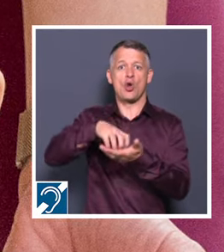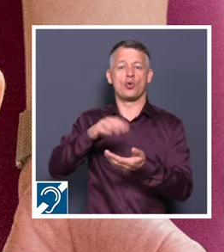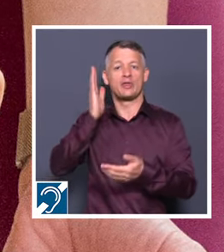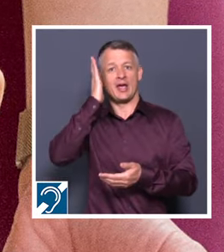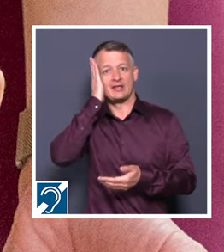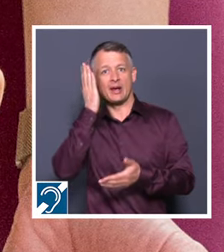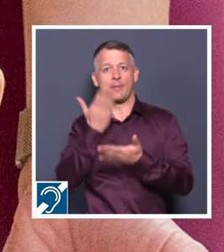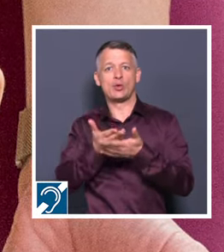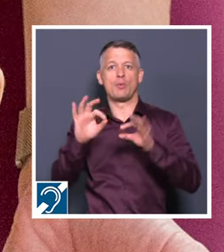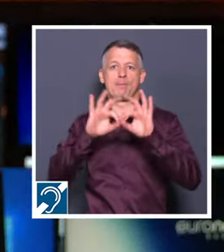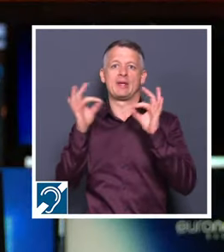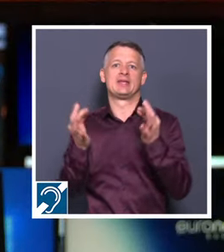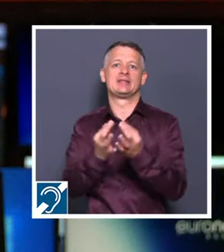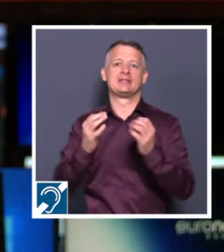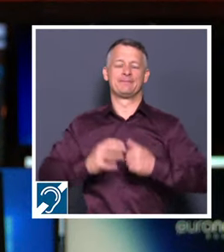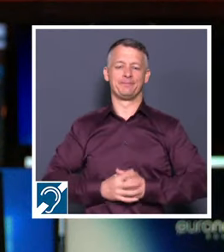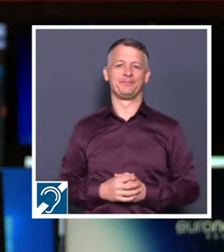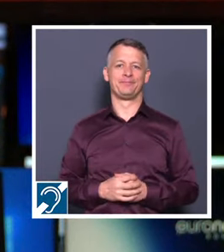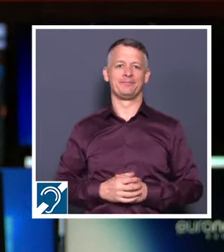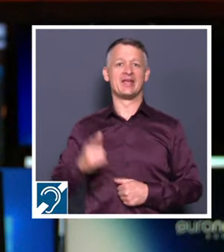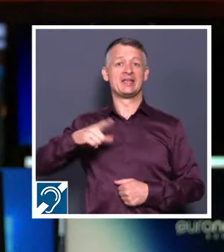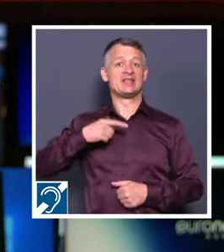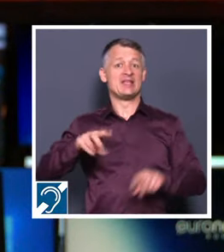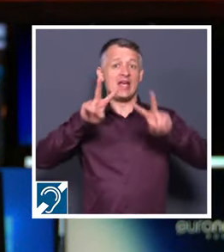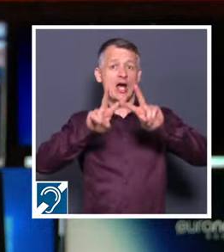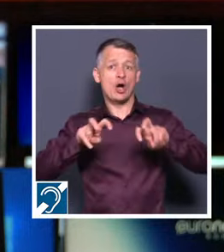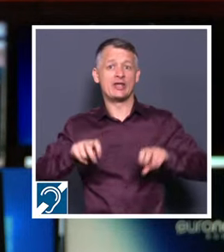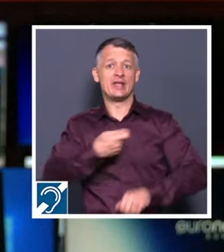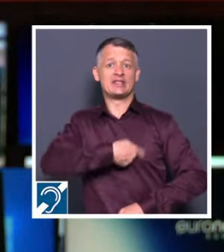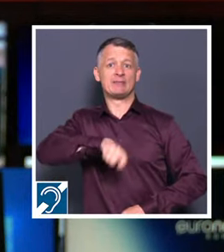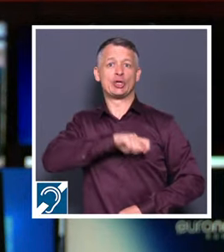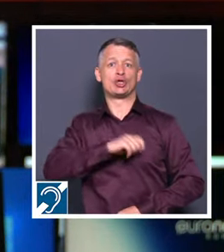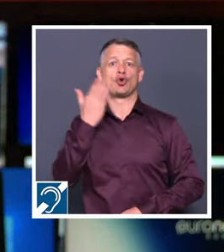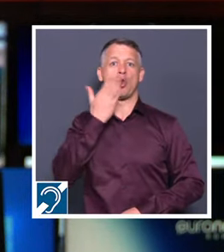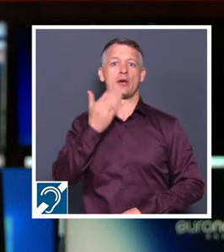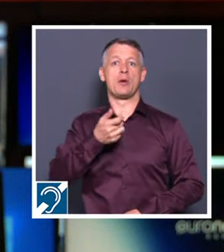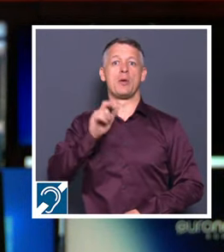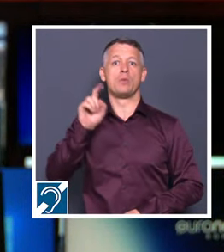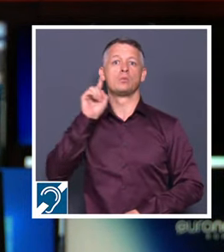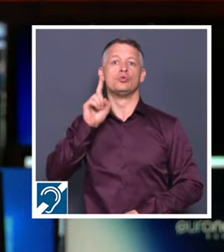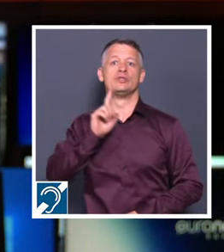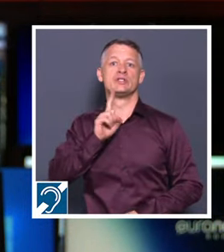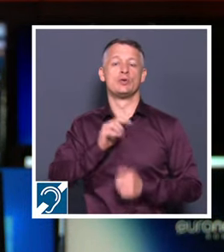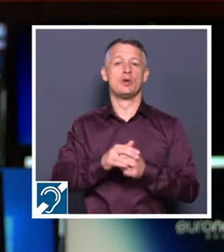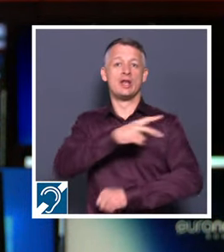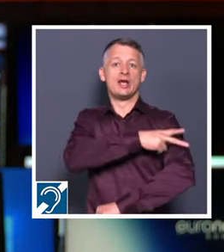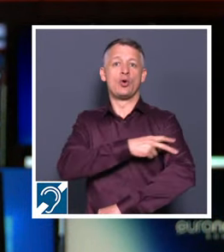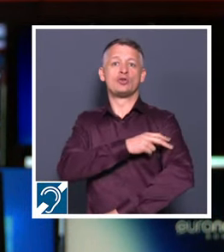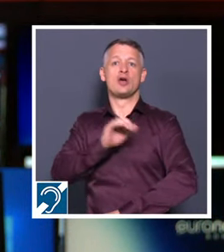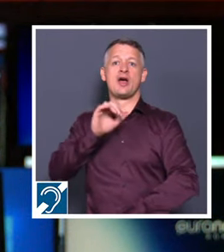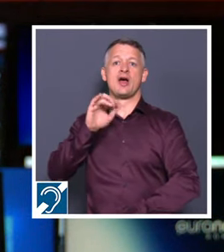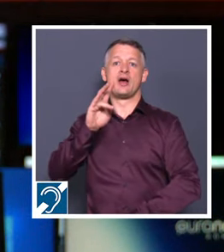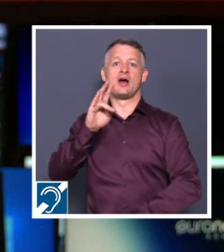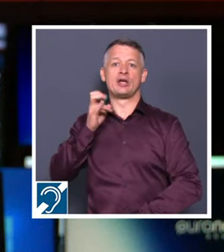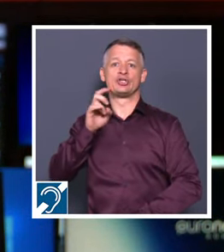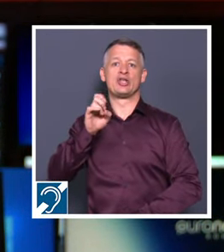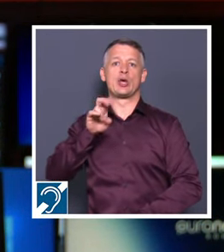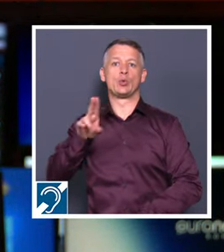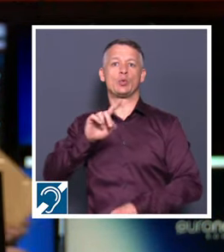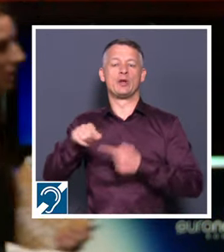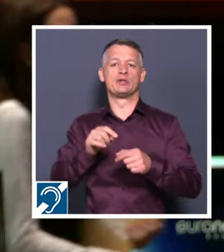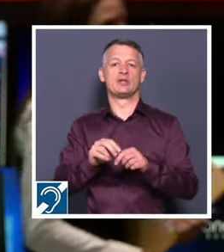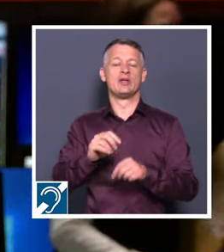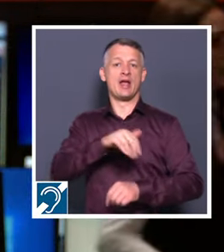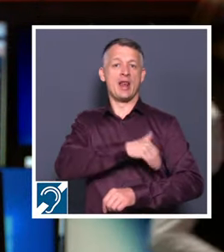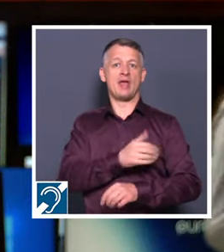pentru părinți. Este o anchetă a Inspectoratului Școlar Buzău la Colegiul HD după ce elevii și părinții au reclamat